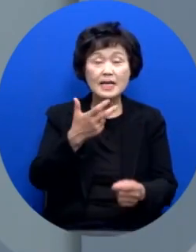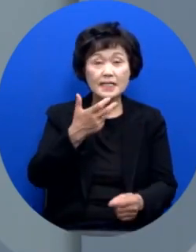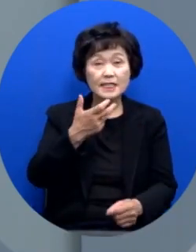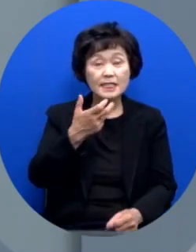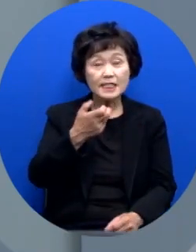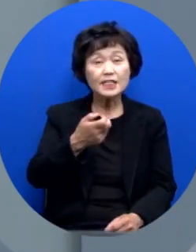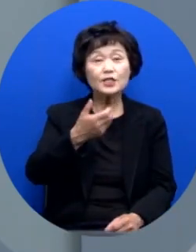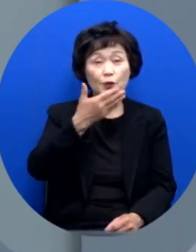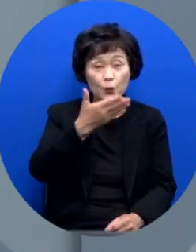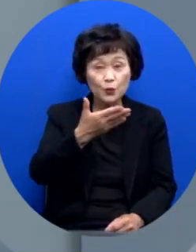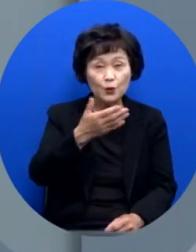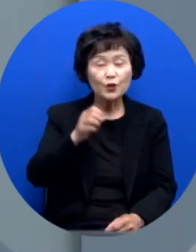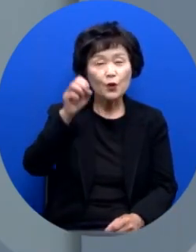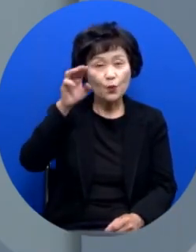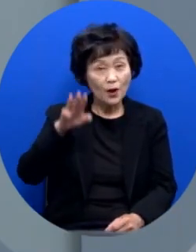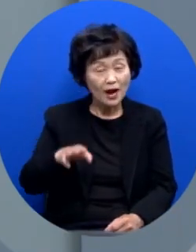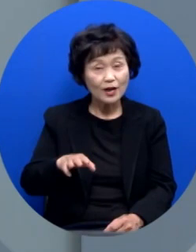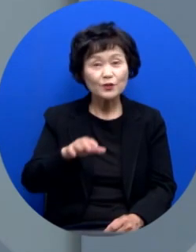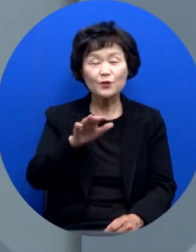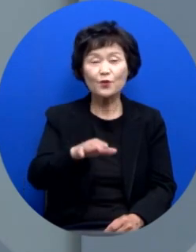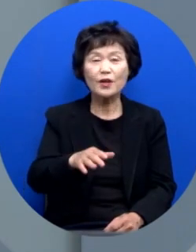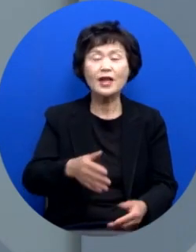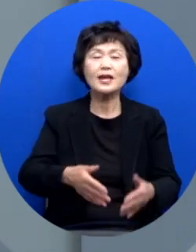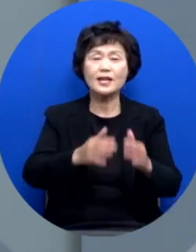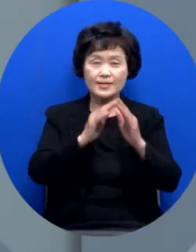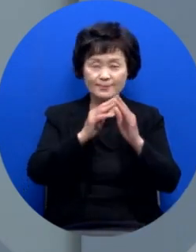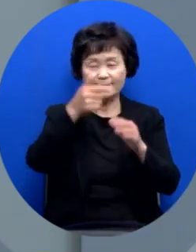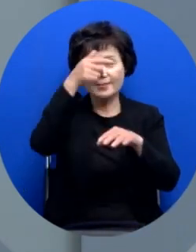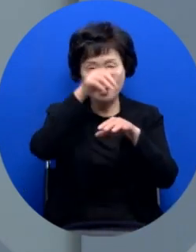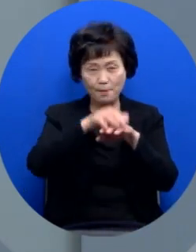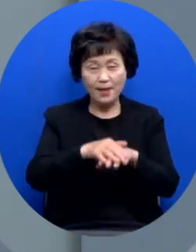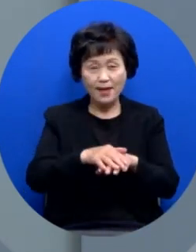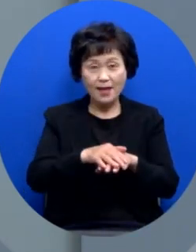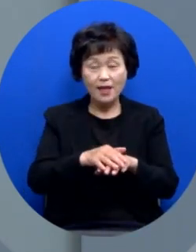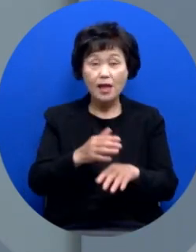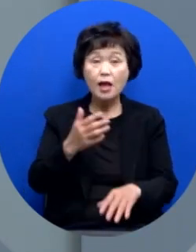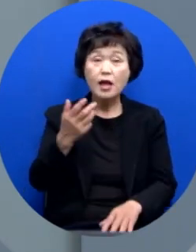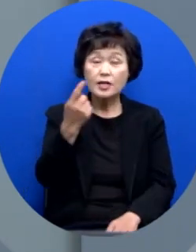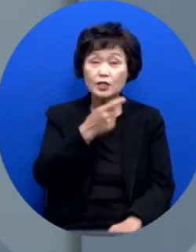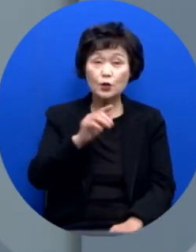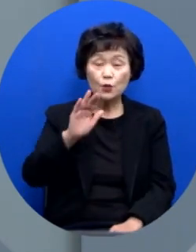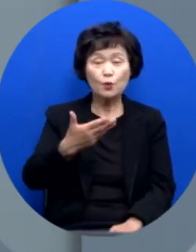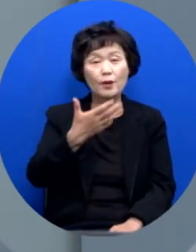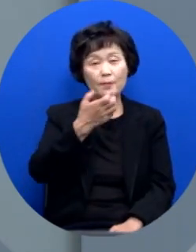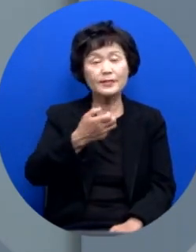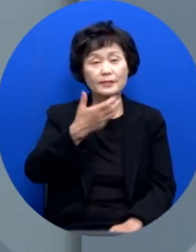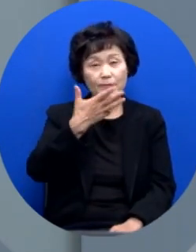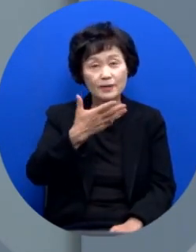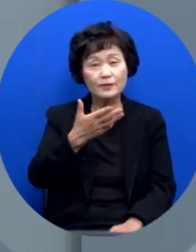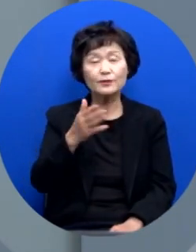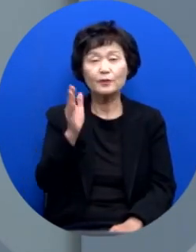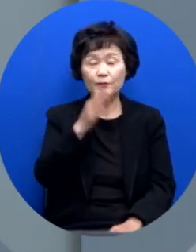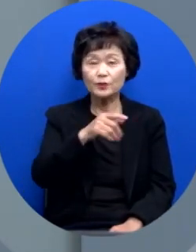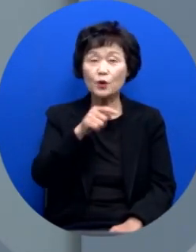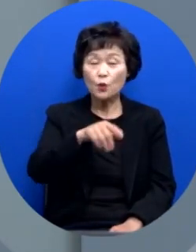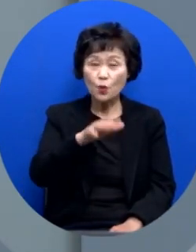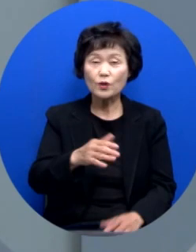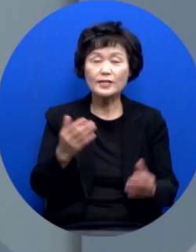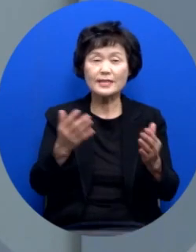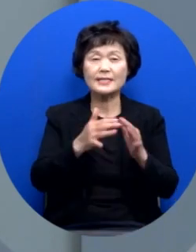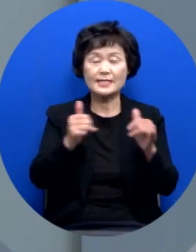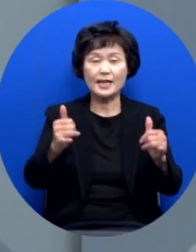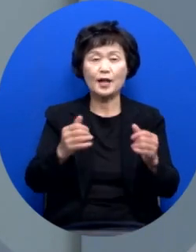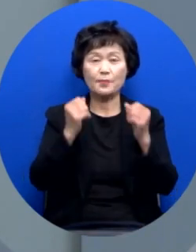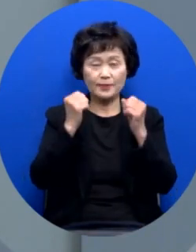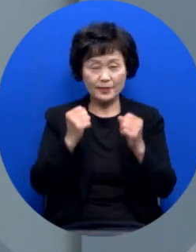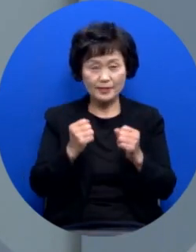79년도에 광주지회에서 와서 설립예배를 드려주셨고 88년도부터 그곳에 사역자가 상주하면서 지금까지